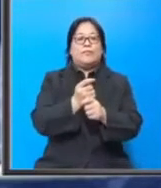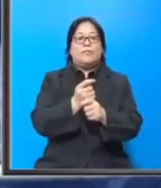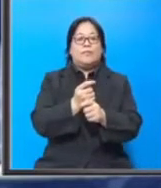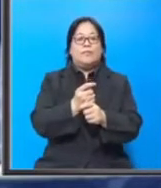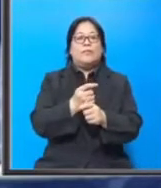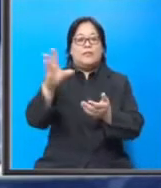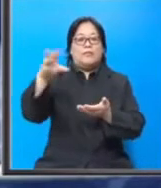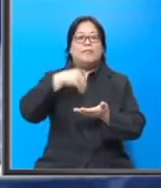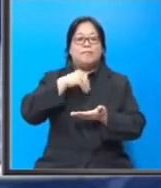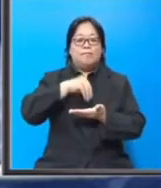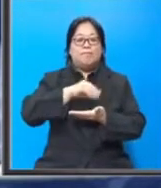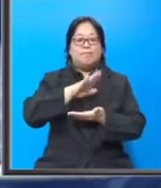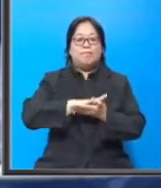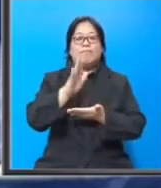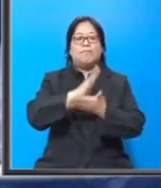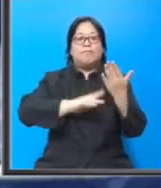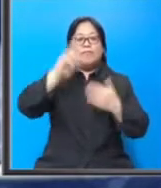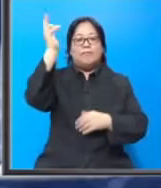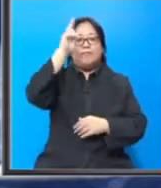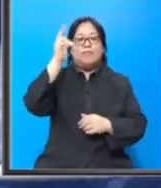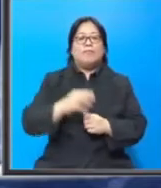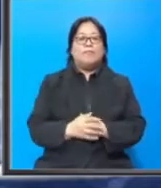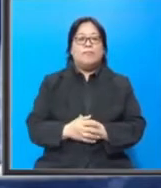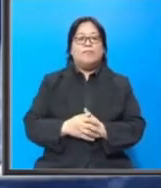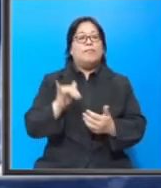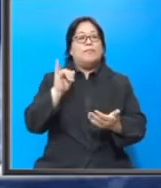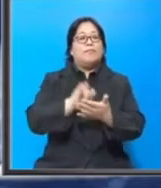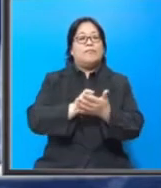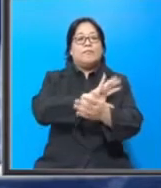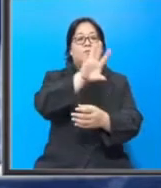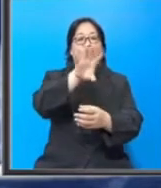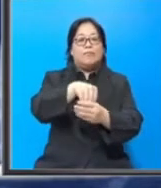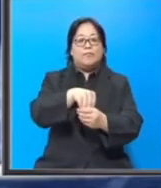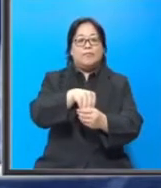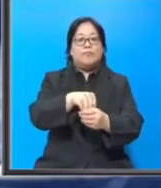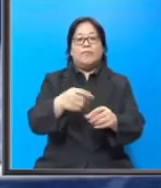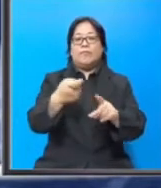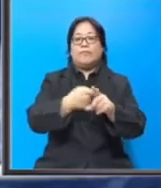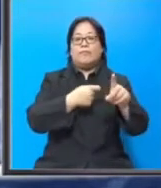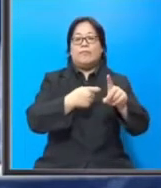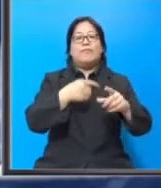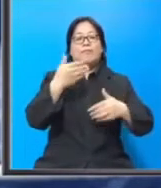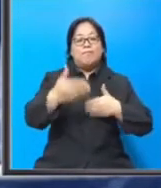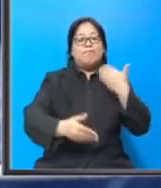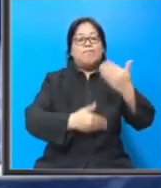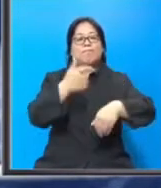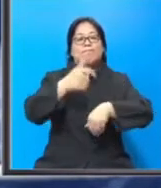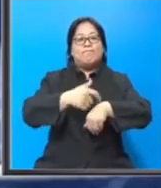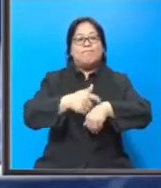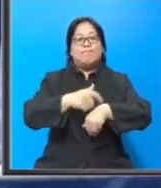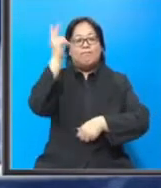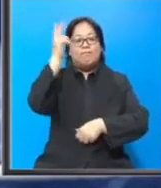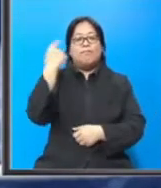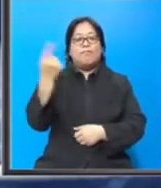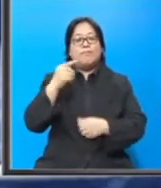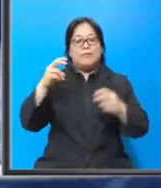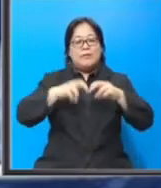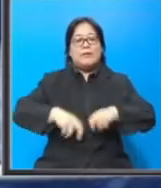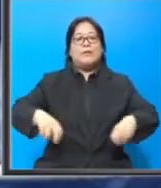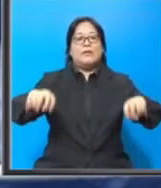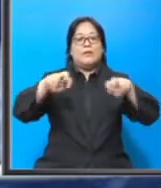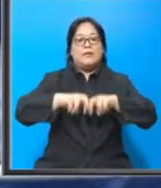akan diambil oleh pihak kerajaan. Ini termasuklah dari semasa ke semasa kerajaan sentiasa